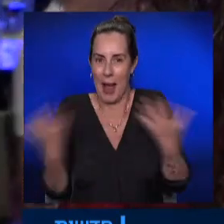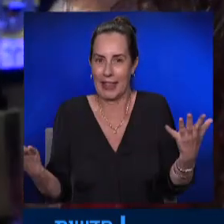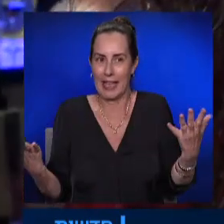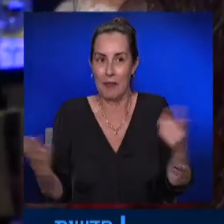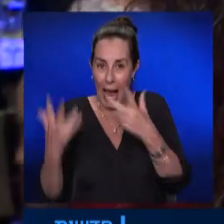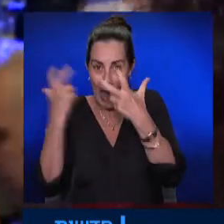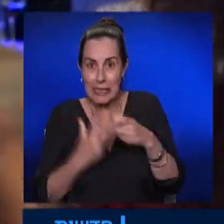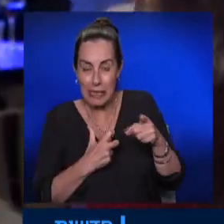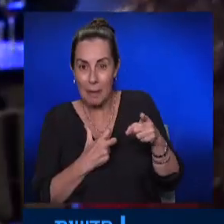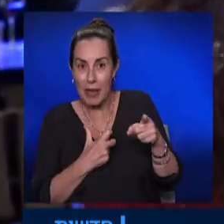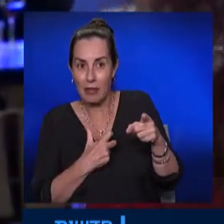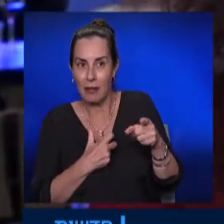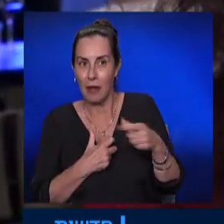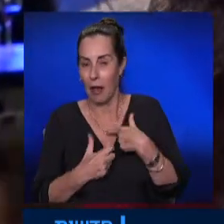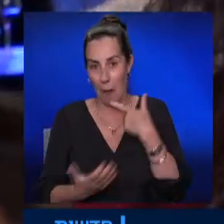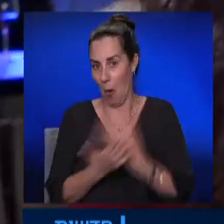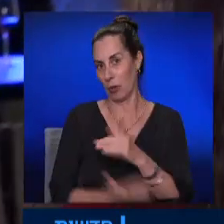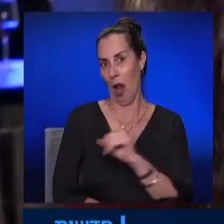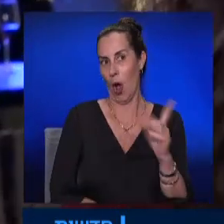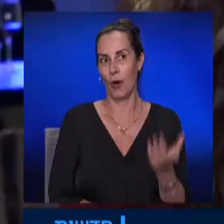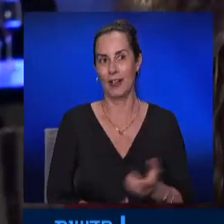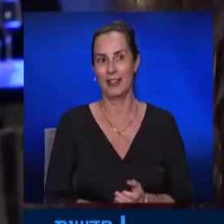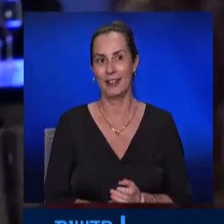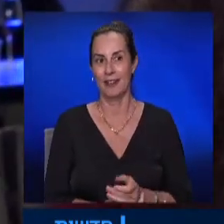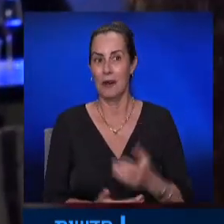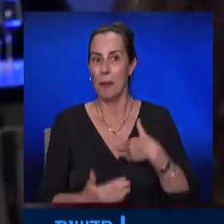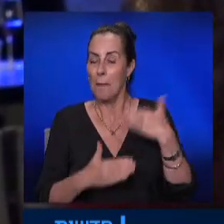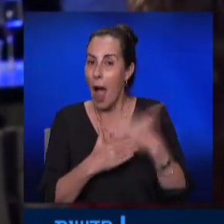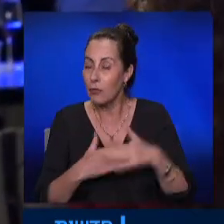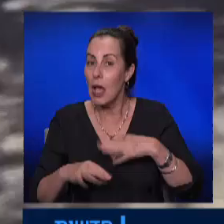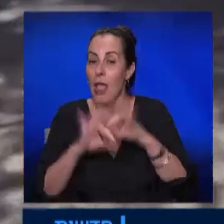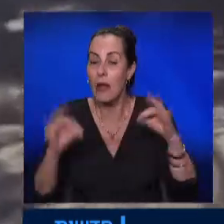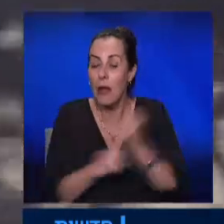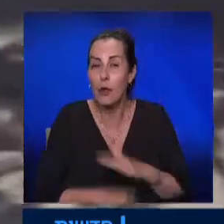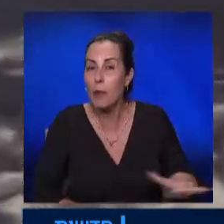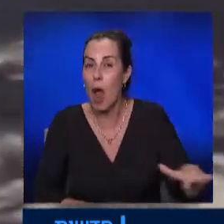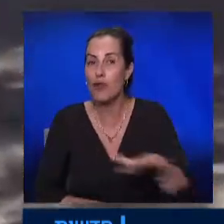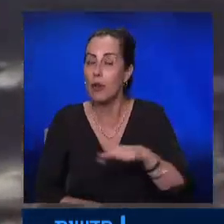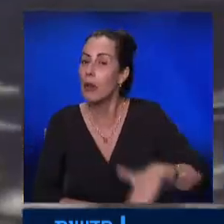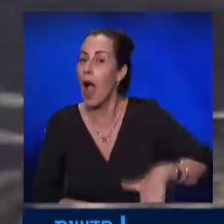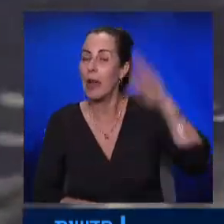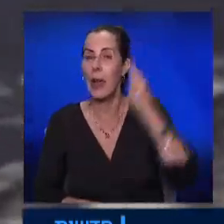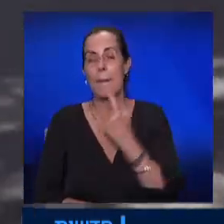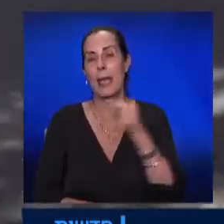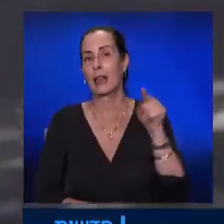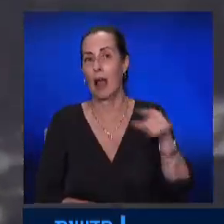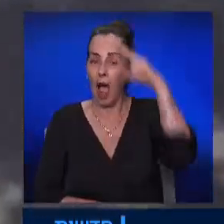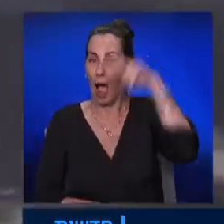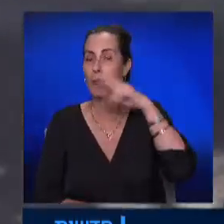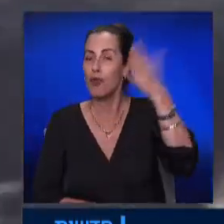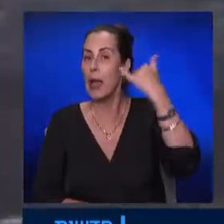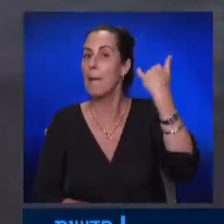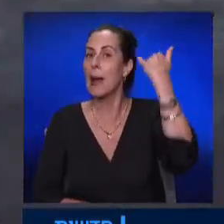ציפית לתוצאה הזאת? אני מודה שלא. תדעת, בסוף צמחתי מלמטה. היא גדלה במגדל העמק, אבא שלה היה